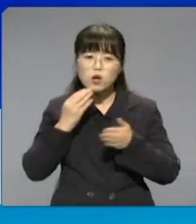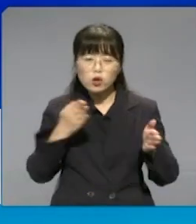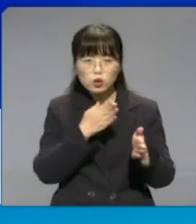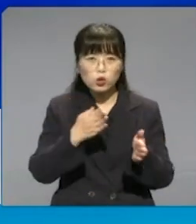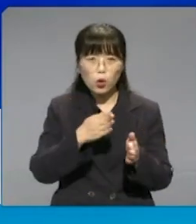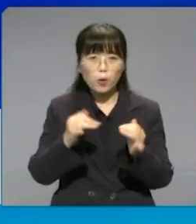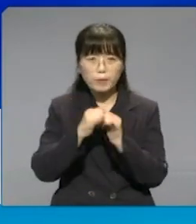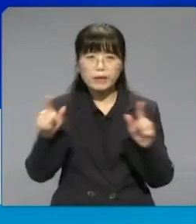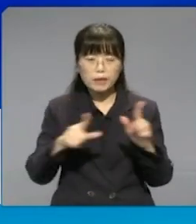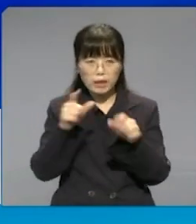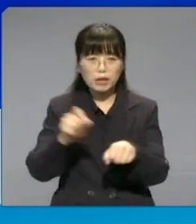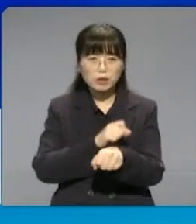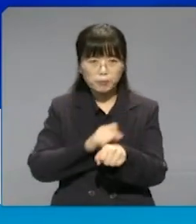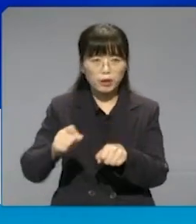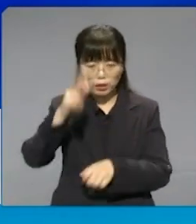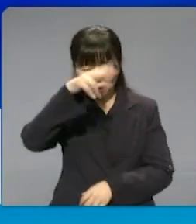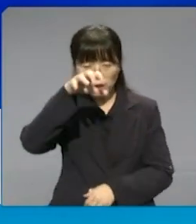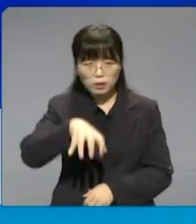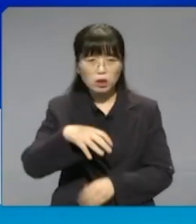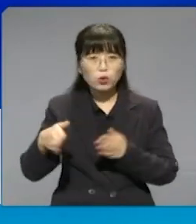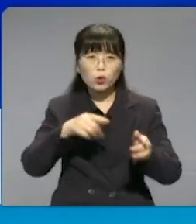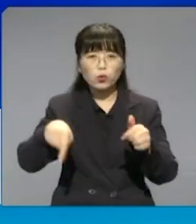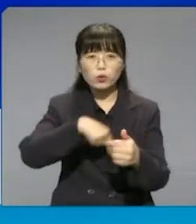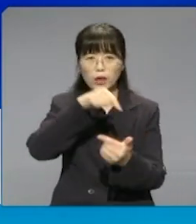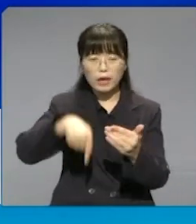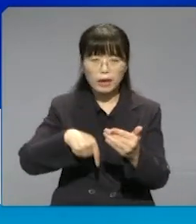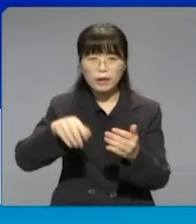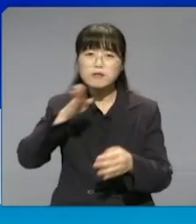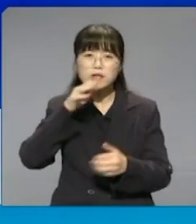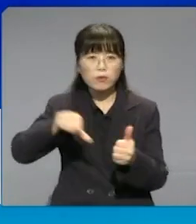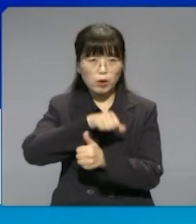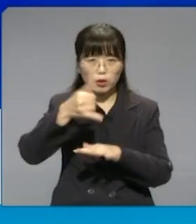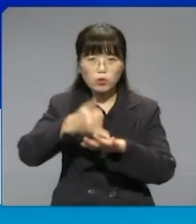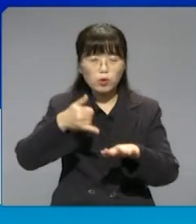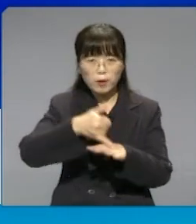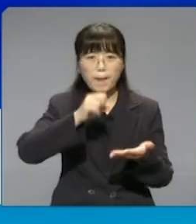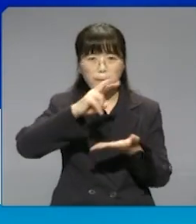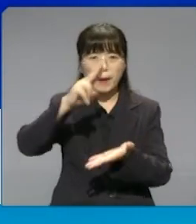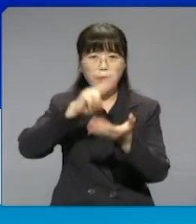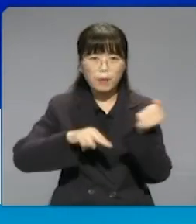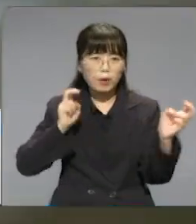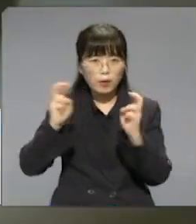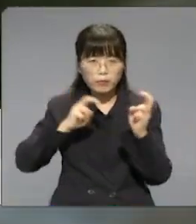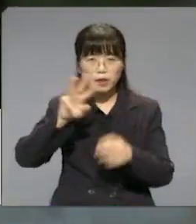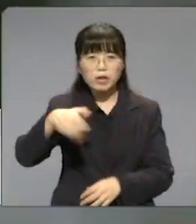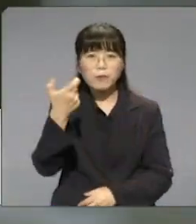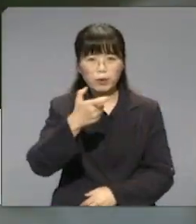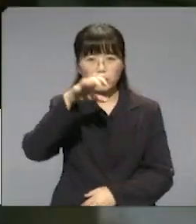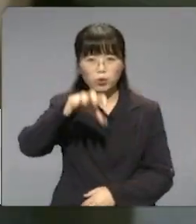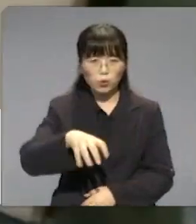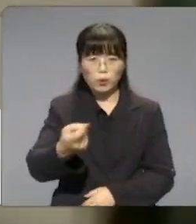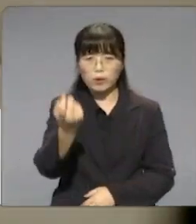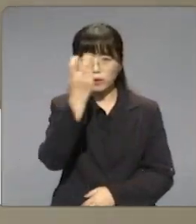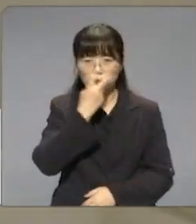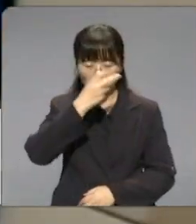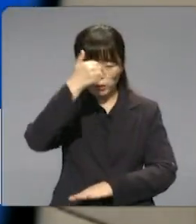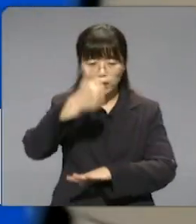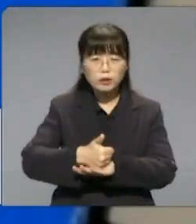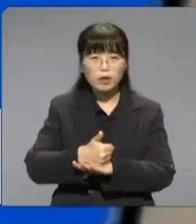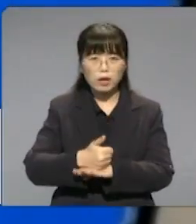경기도 민생특별사법경찰단은 도내 친환경 인증 농산물 유통 판매업체 360곳을 단속한